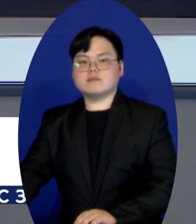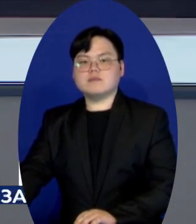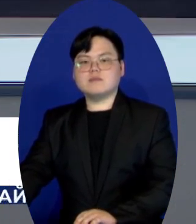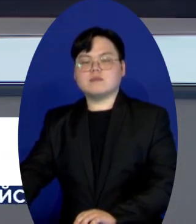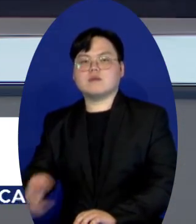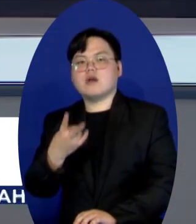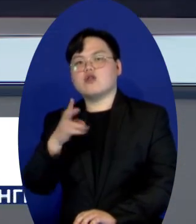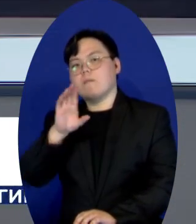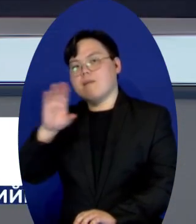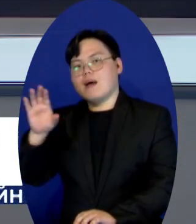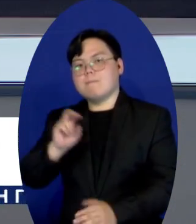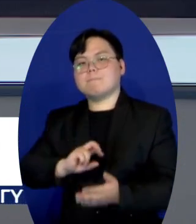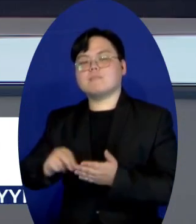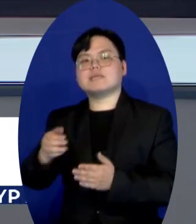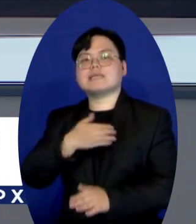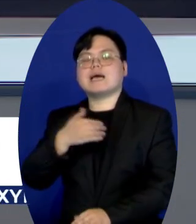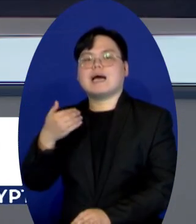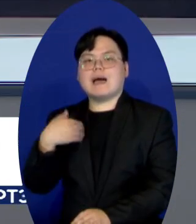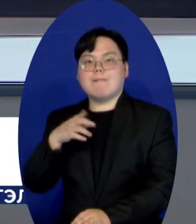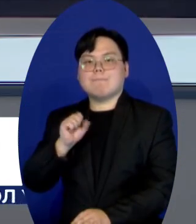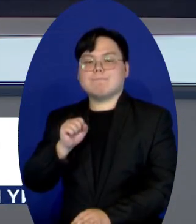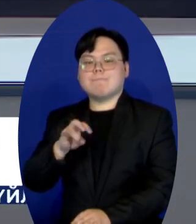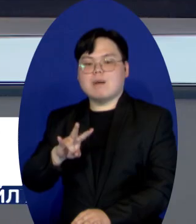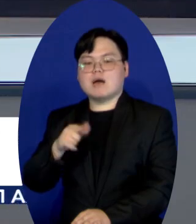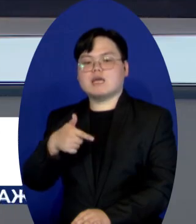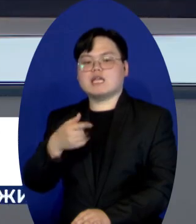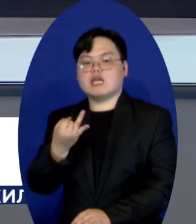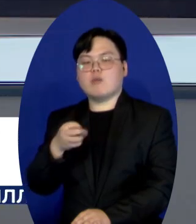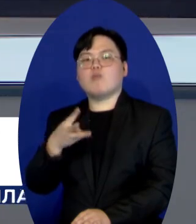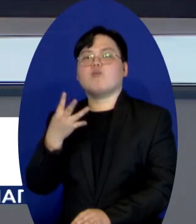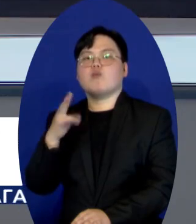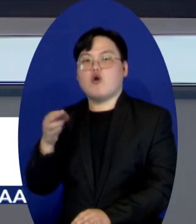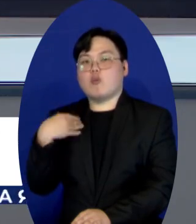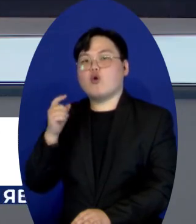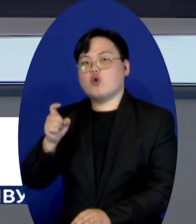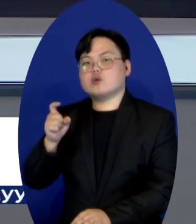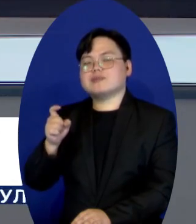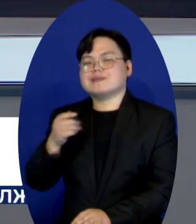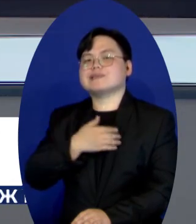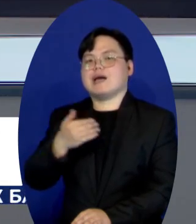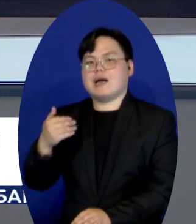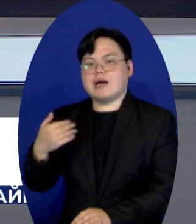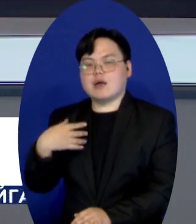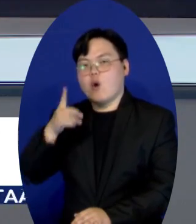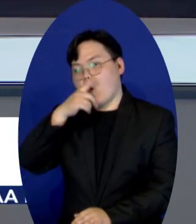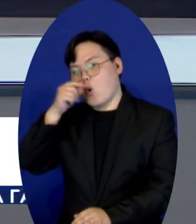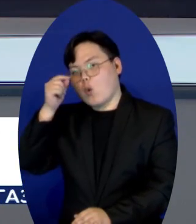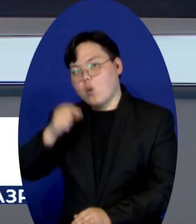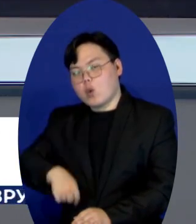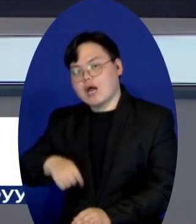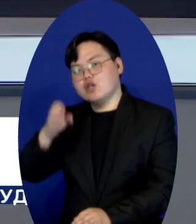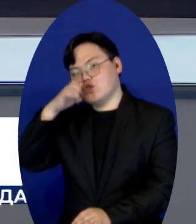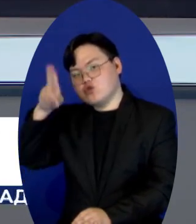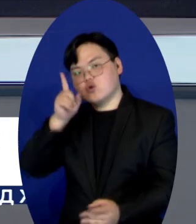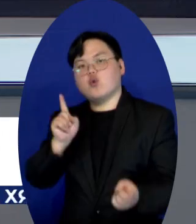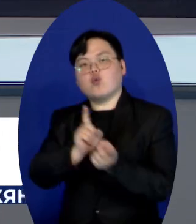За нэгдсэн улсын байгууллагын ерөнхий наримчин даргасан Бангимун Колумбийн ерөнхийлөгч Мигел Сантос нар өчигдөр Украинд ерөнхийлөгч Зеленскитэй